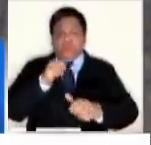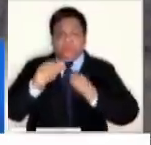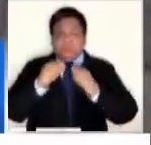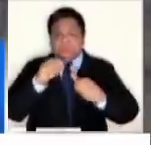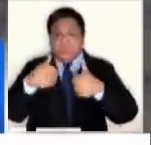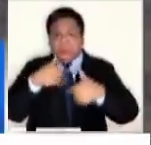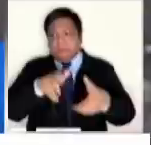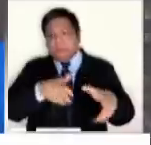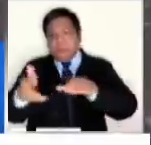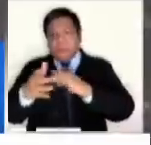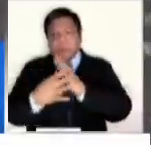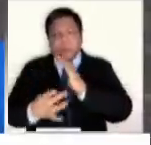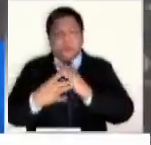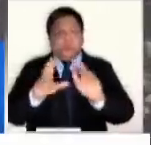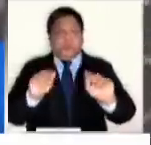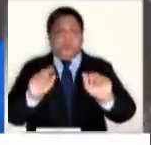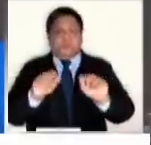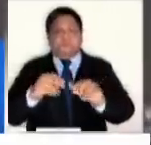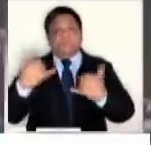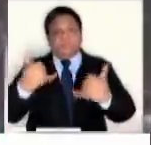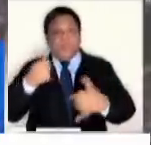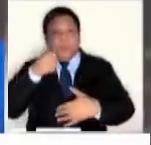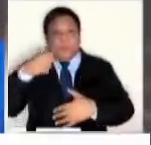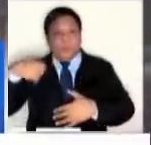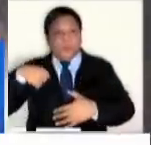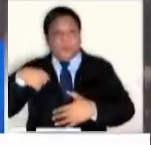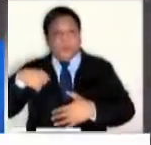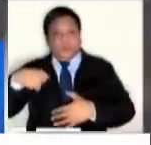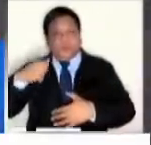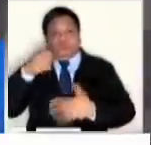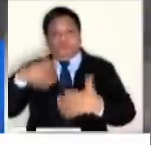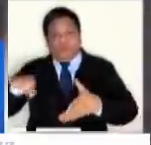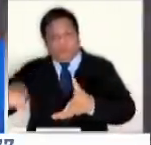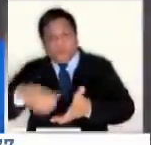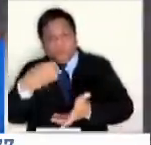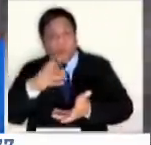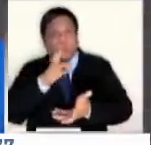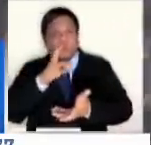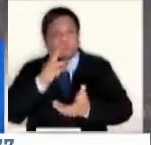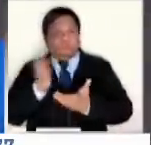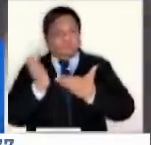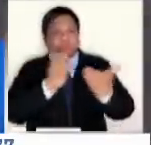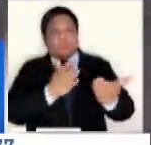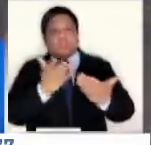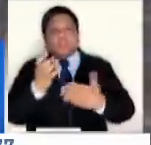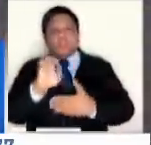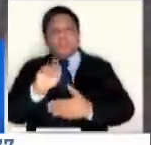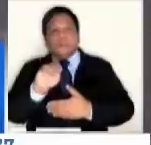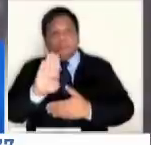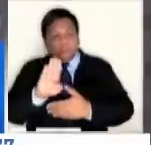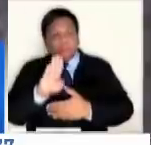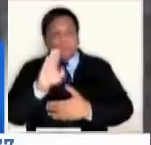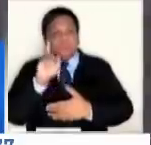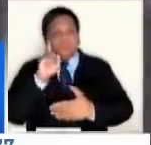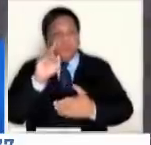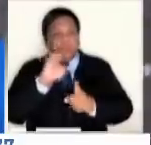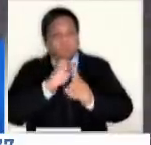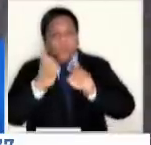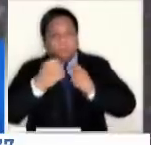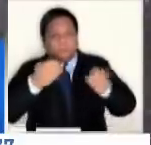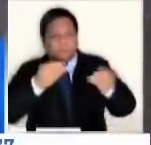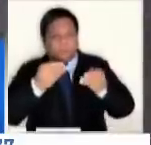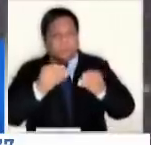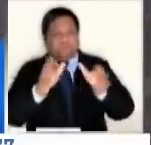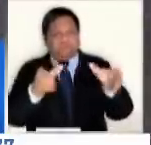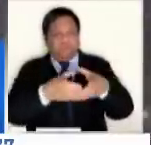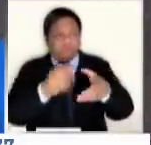na ng water samples kahapon at dadalhin ito sa Environmental Management Bureau para makumpirma kung langis ba talaga ang kumalat